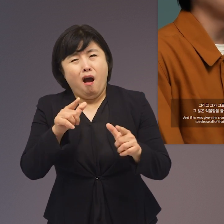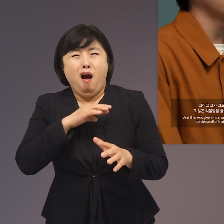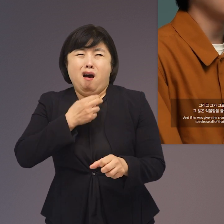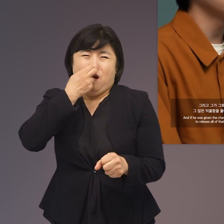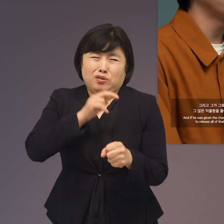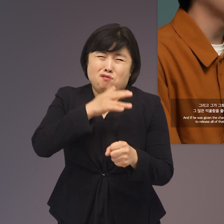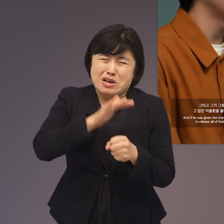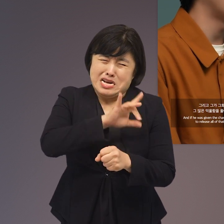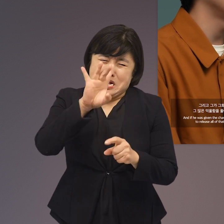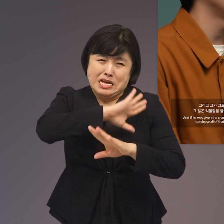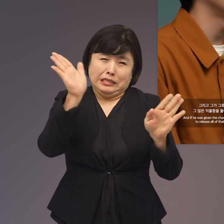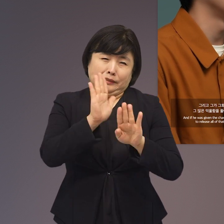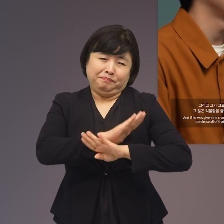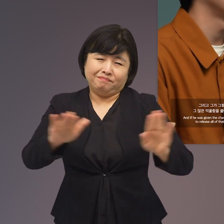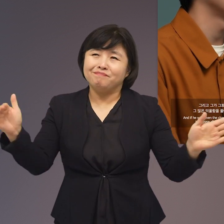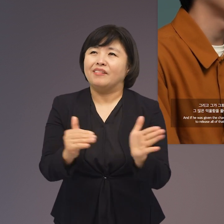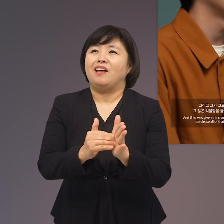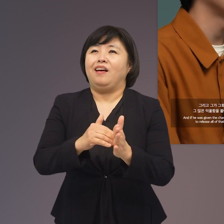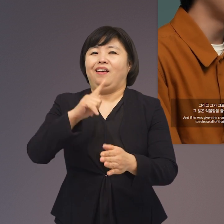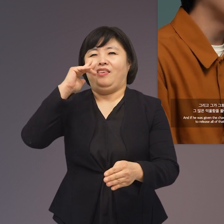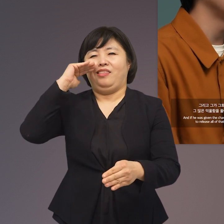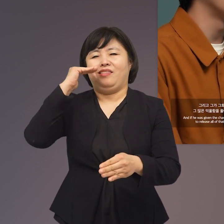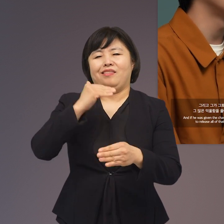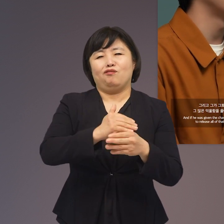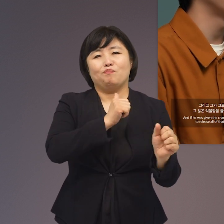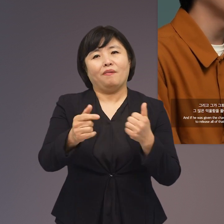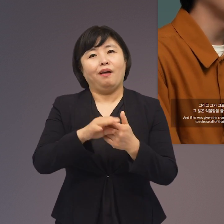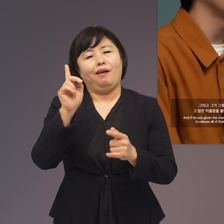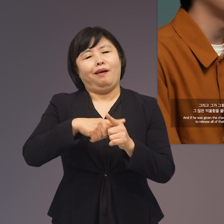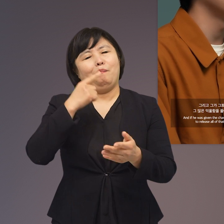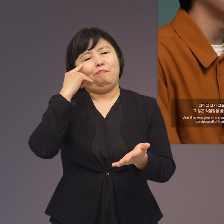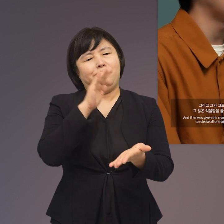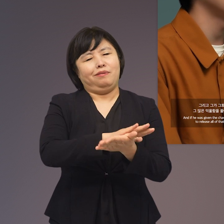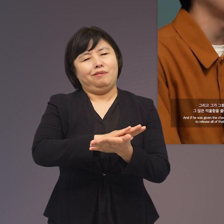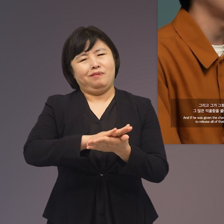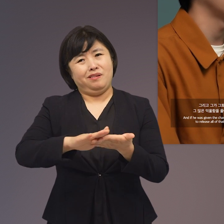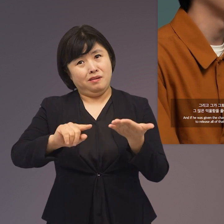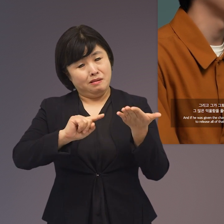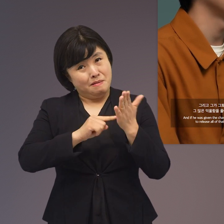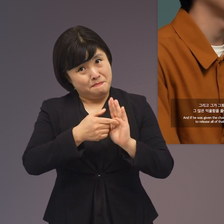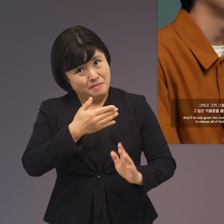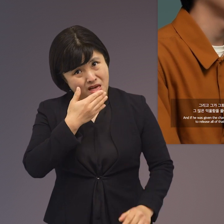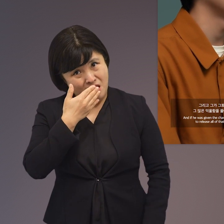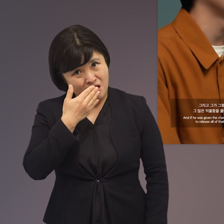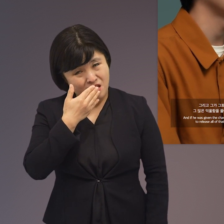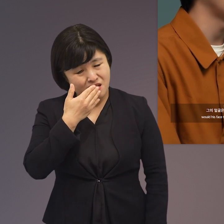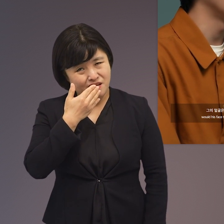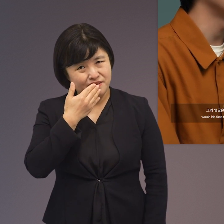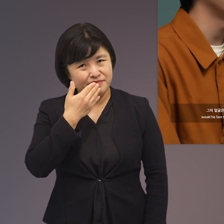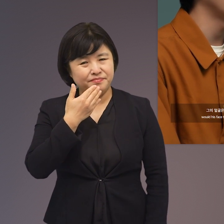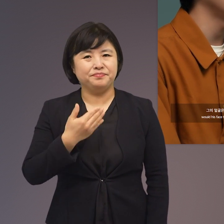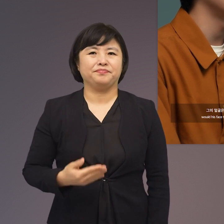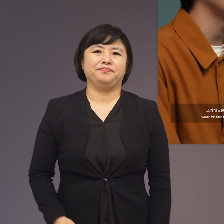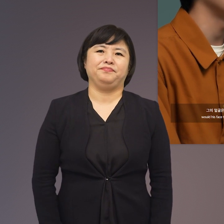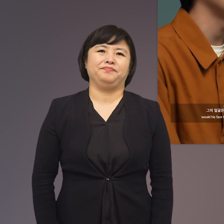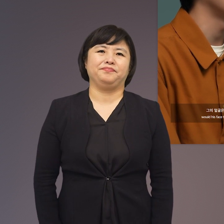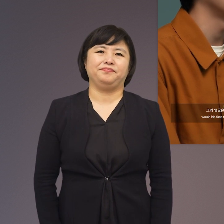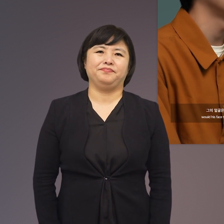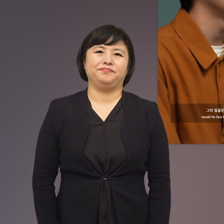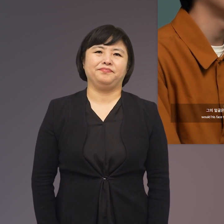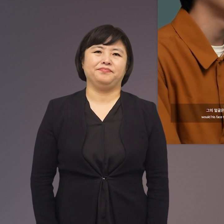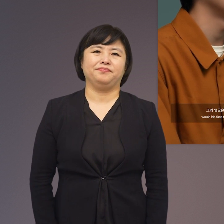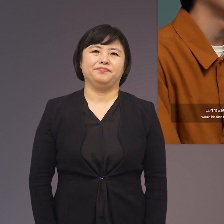그가 그토록 하고 싶었던 말들을, 그 많은 억울함을 풀어내고 죽음을 맞이한다면 그의 얼굴은 평온해질